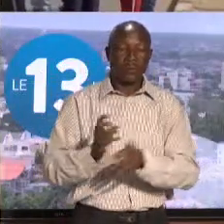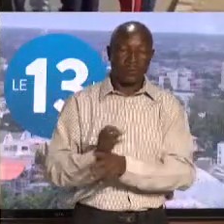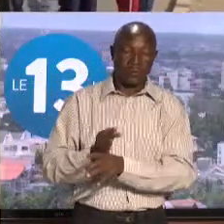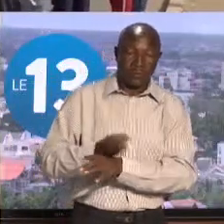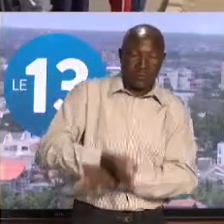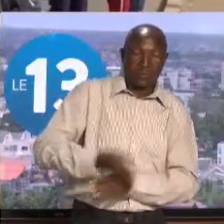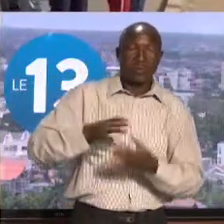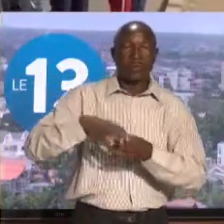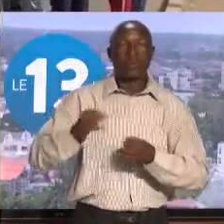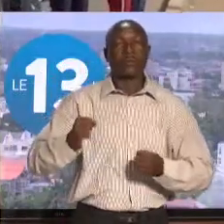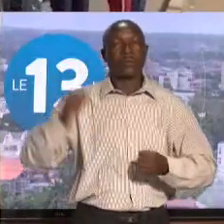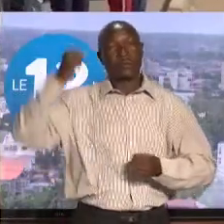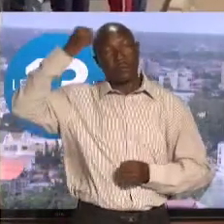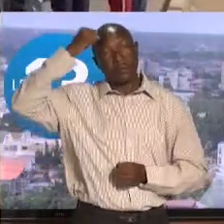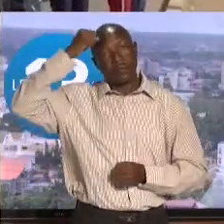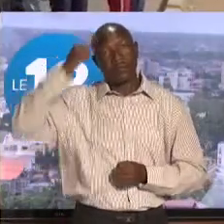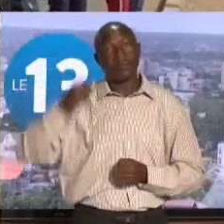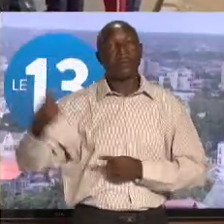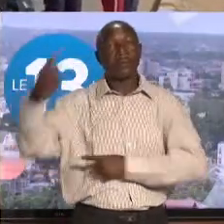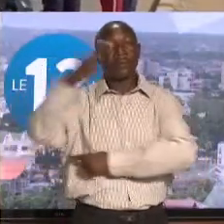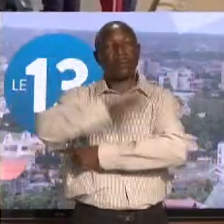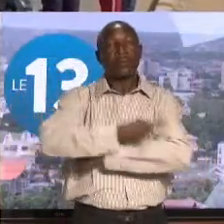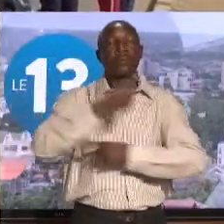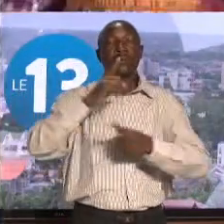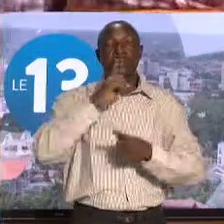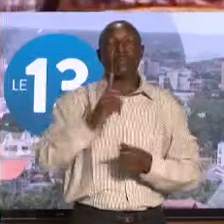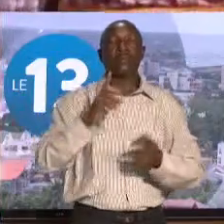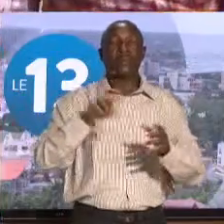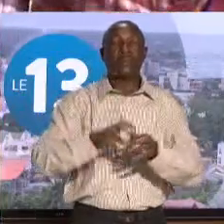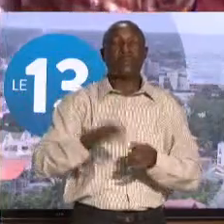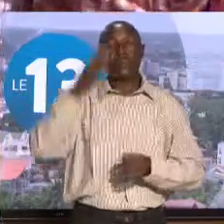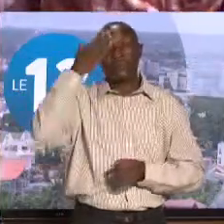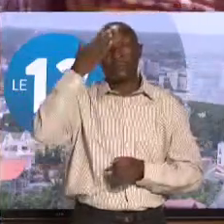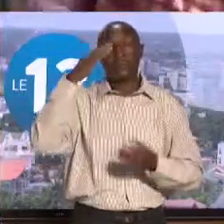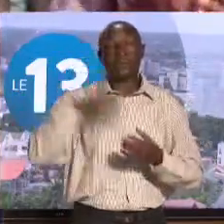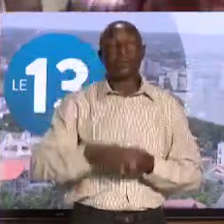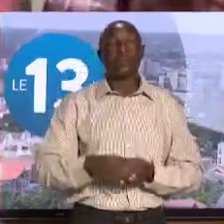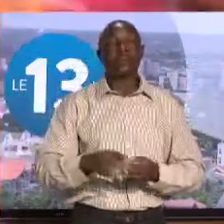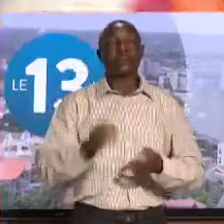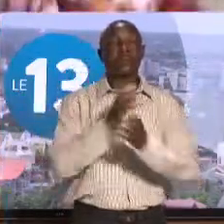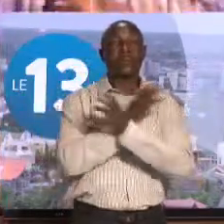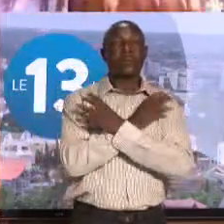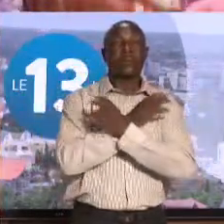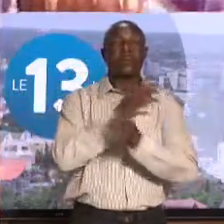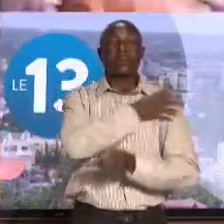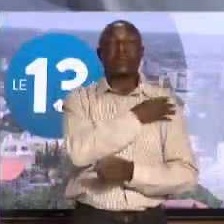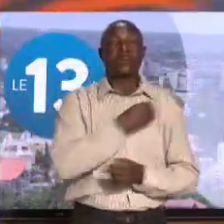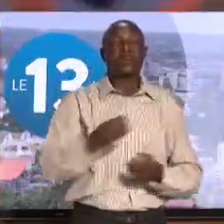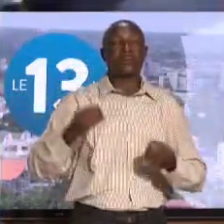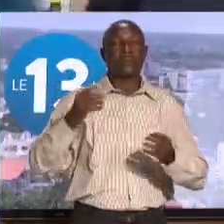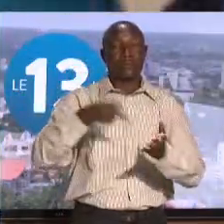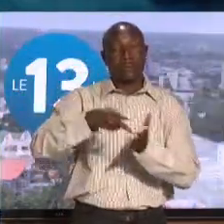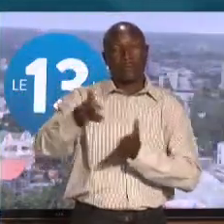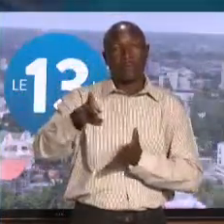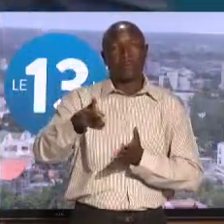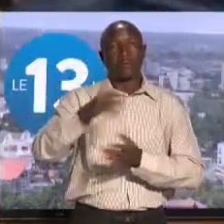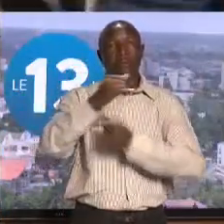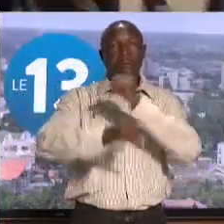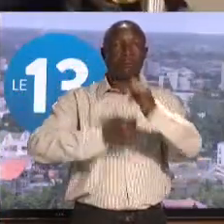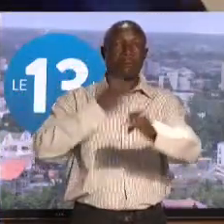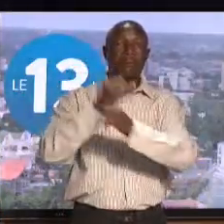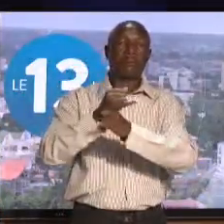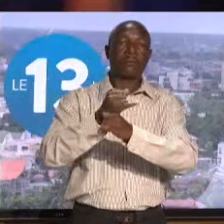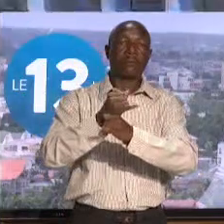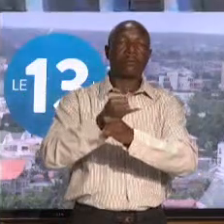la journée est reconnue dans de nombreux pays à travers le monde, chômée et payée. Elle devient internationale à partir